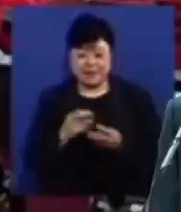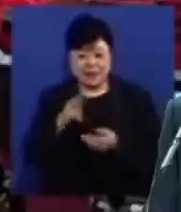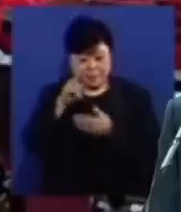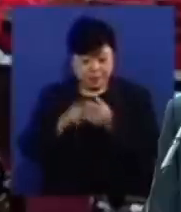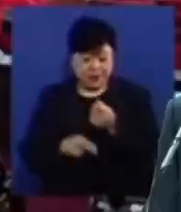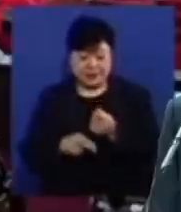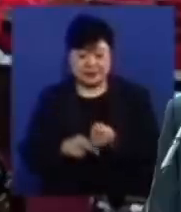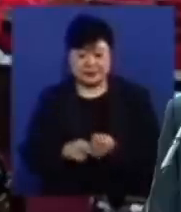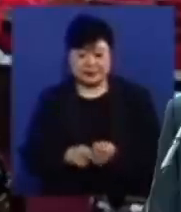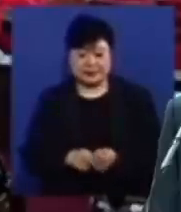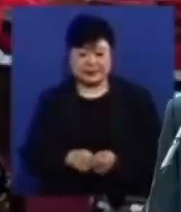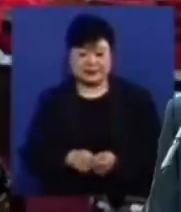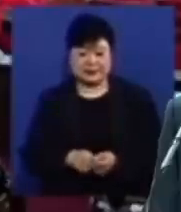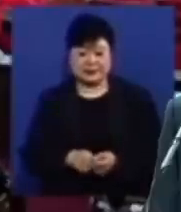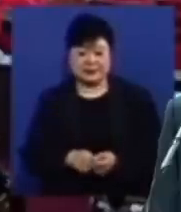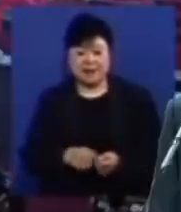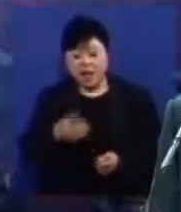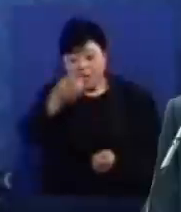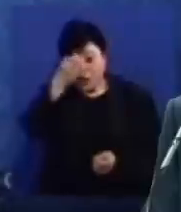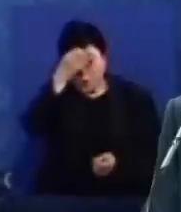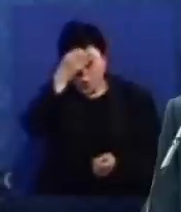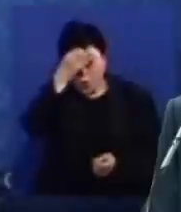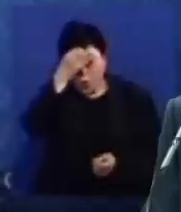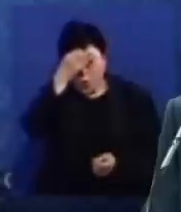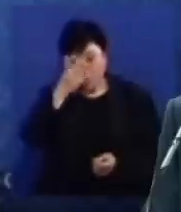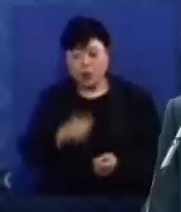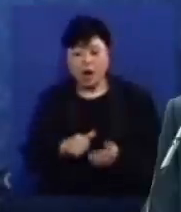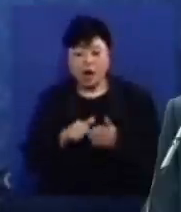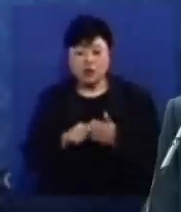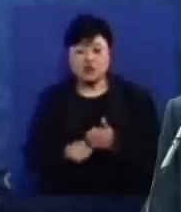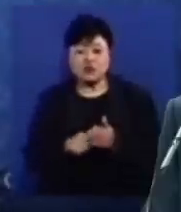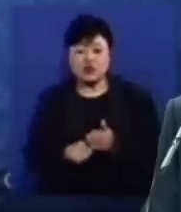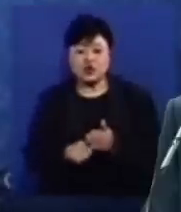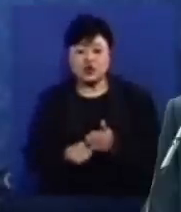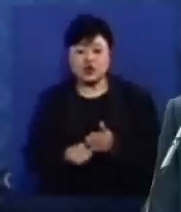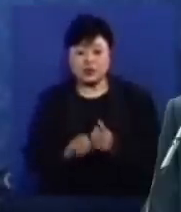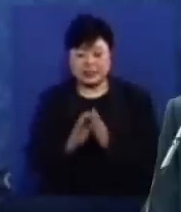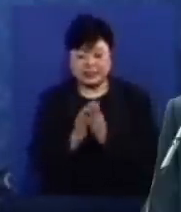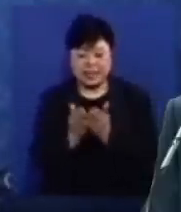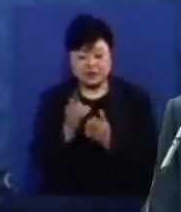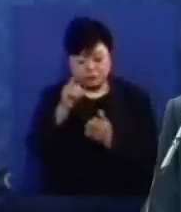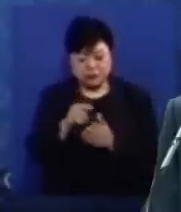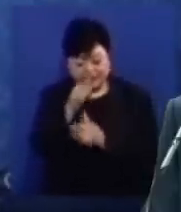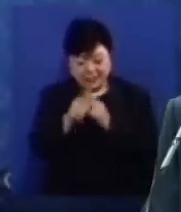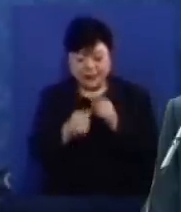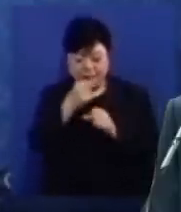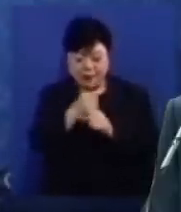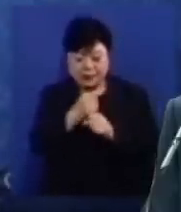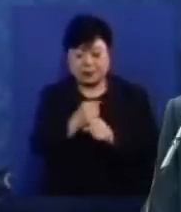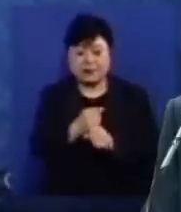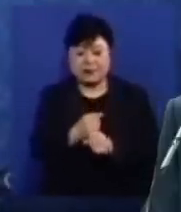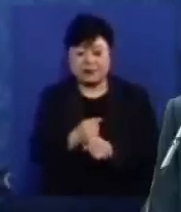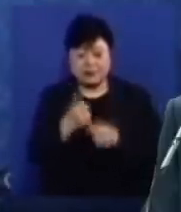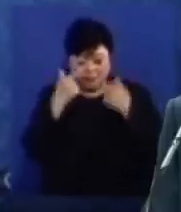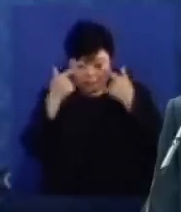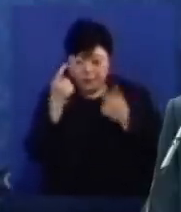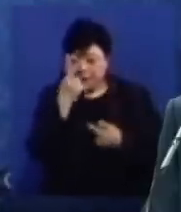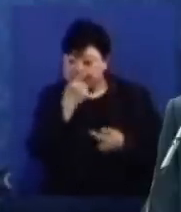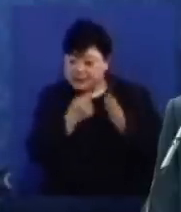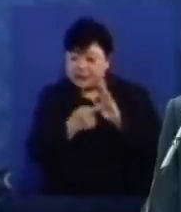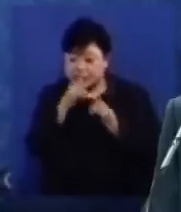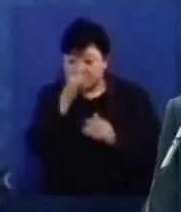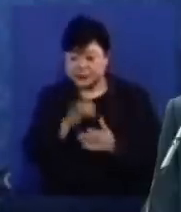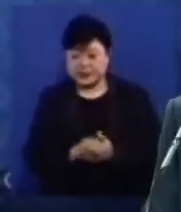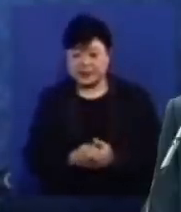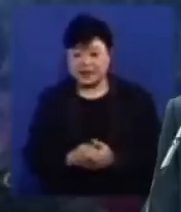자랑하는 명저인 기독교와 유물사관이라는 책은 우주는 하나님의 창조물임을 분명히 증거하고 있습니다.